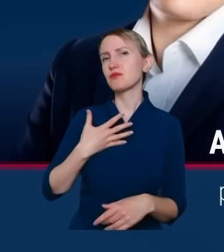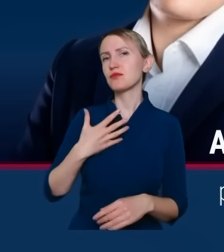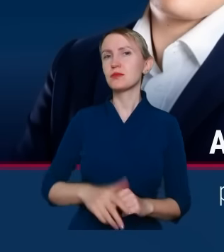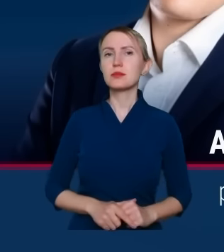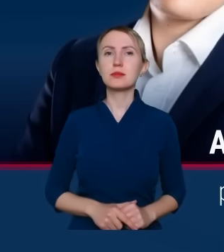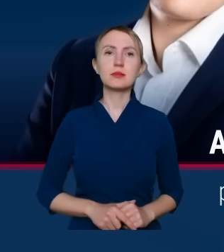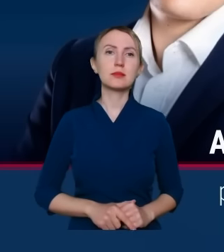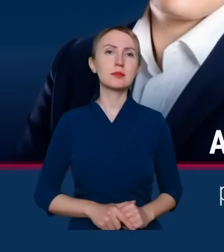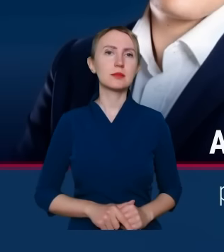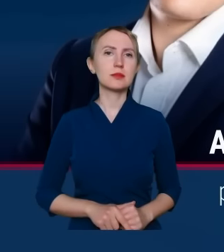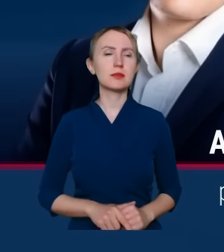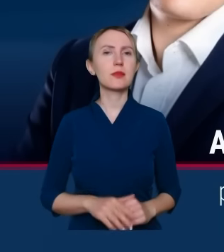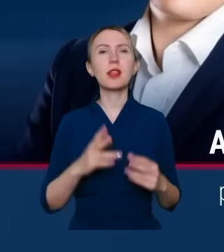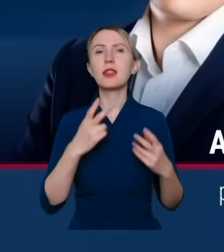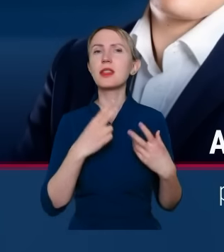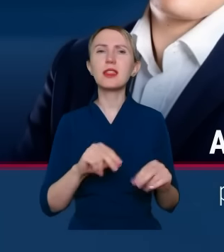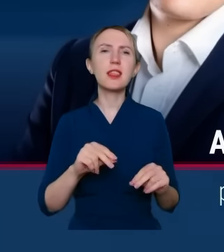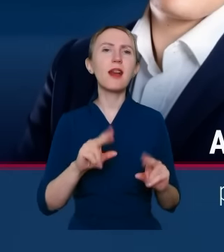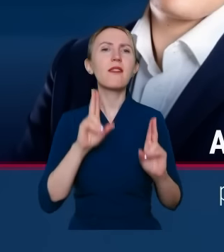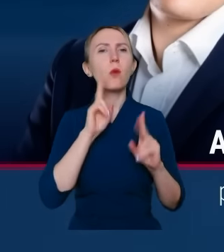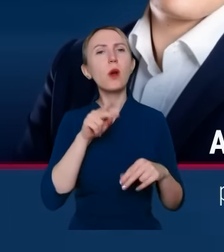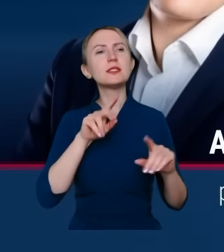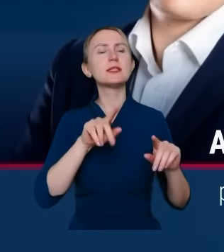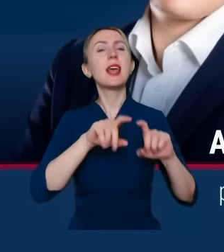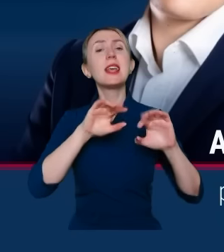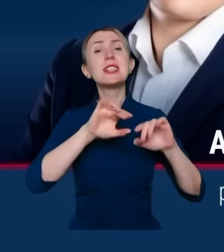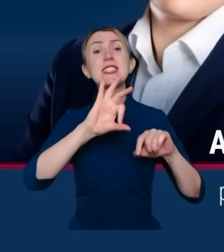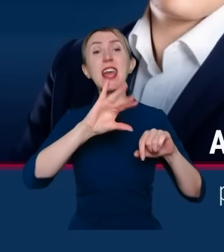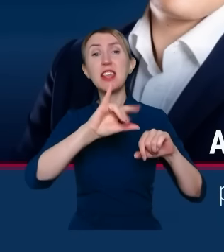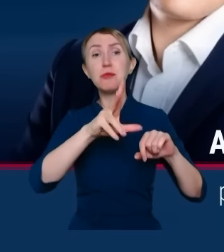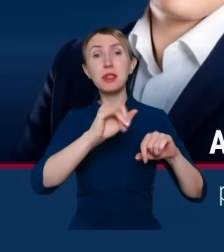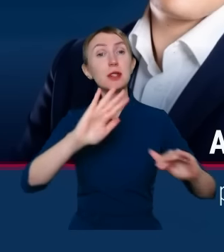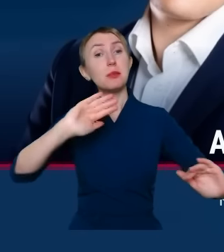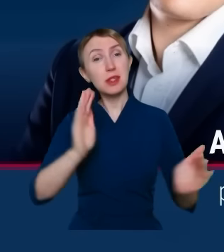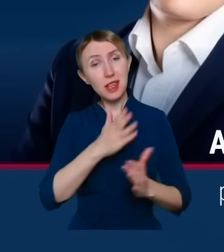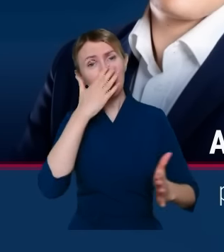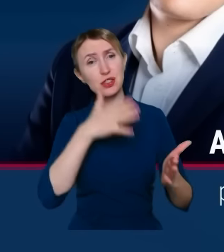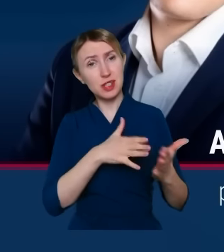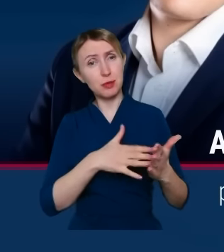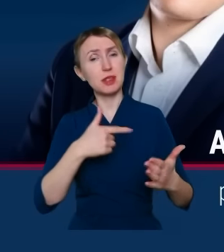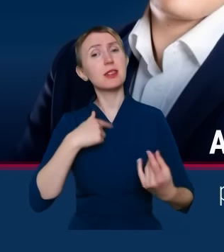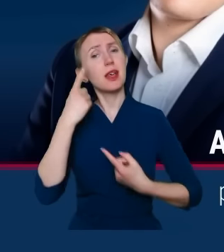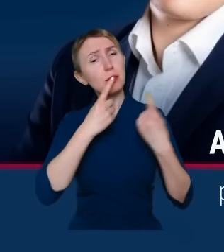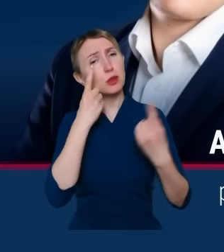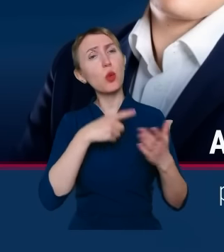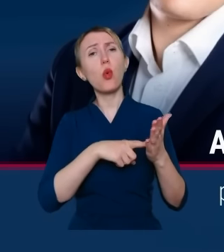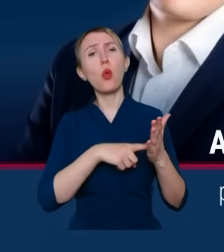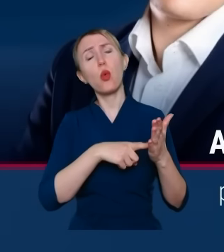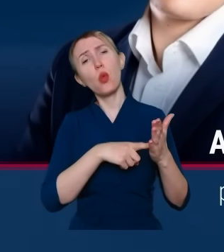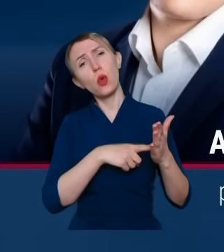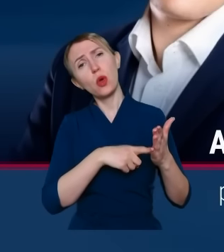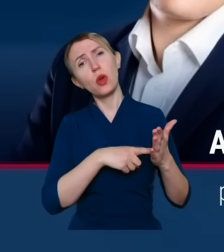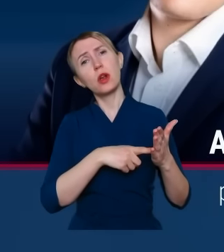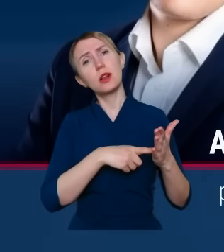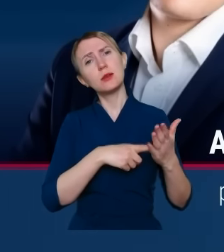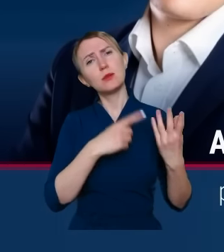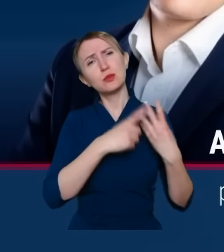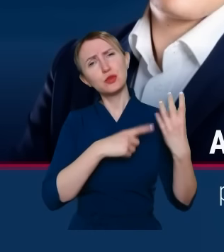uszy no nie właśnie na kandydatów do sejmiku są trochę mniejsze Wiesz ja myślę że mamy do przeliczenia ale